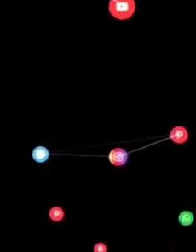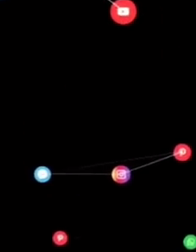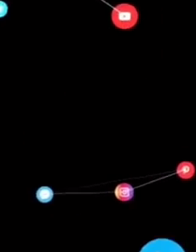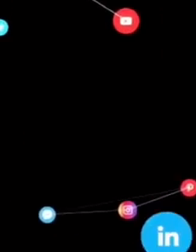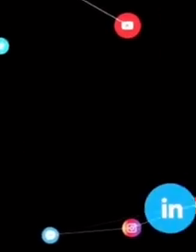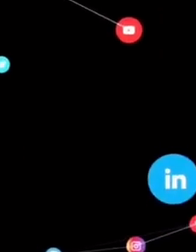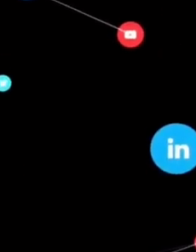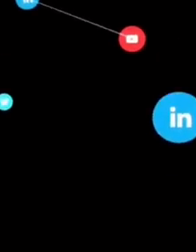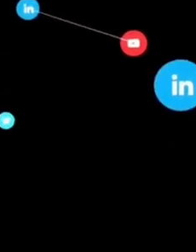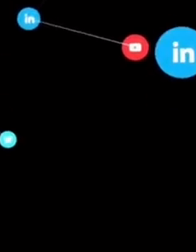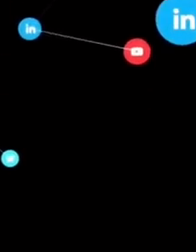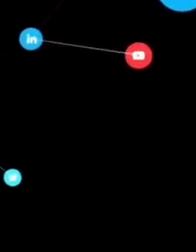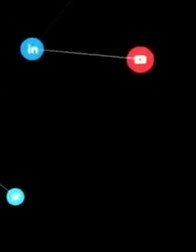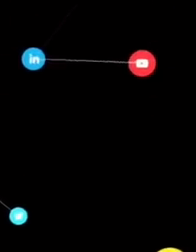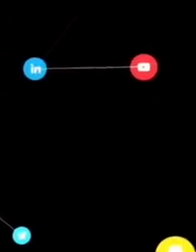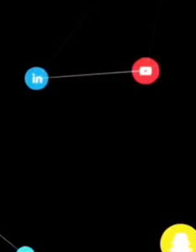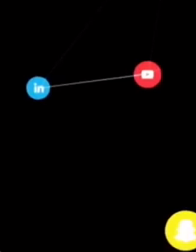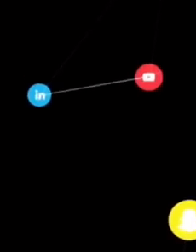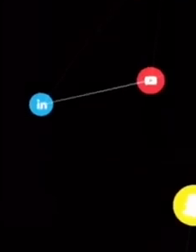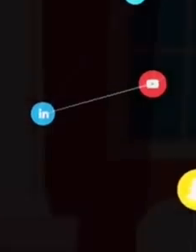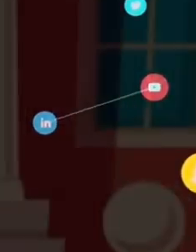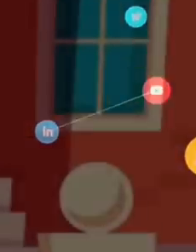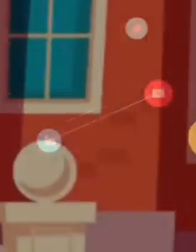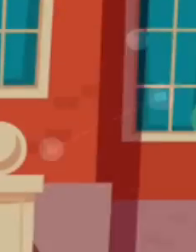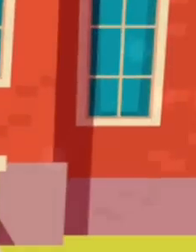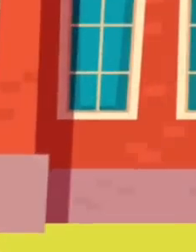Bagaimanakah kita menanganinya